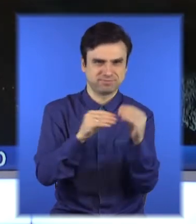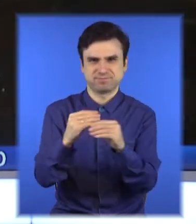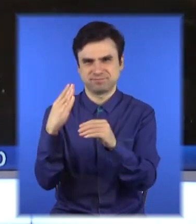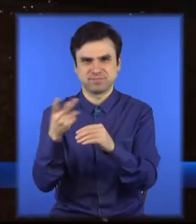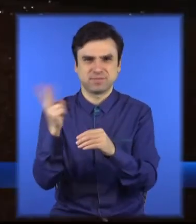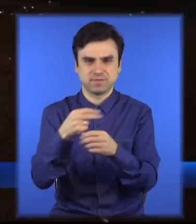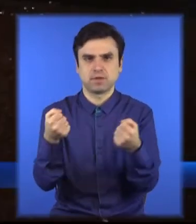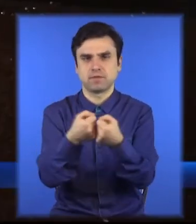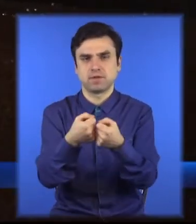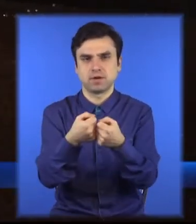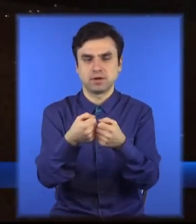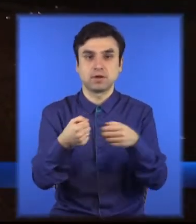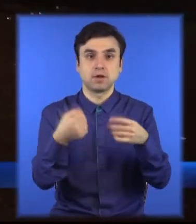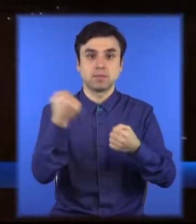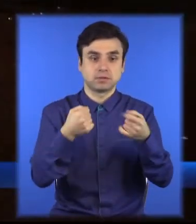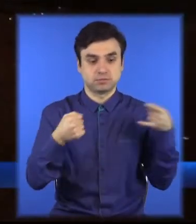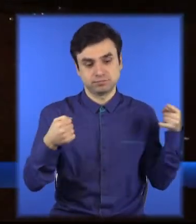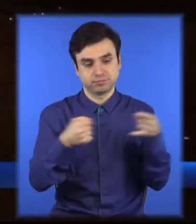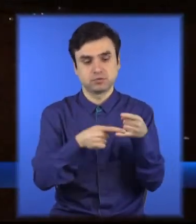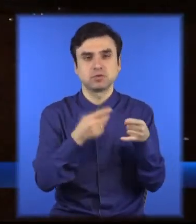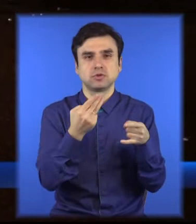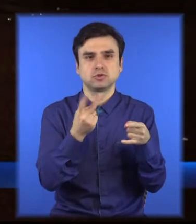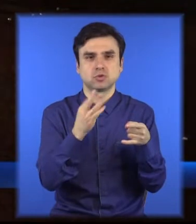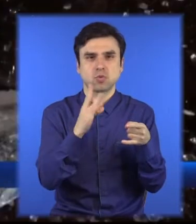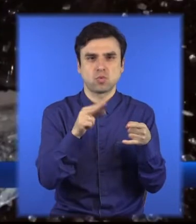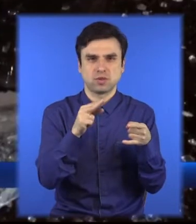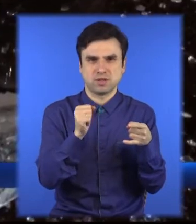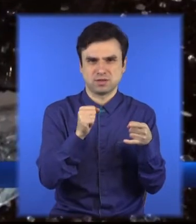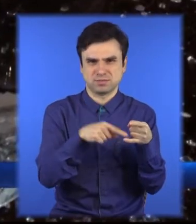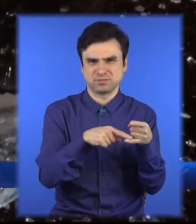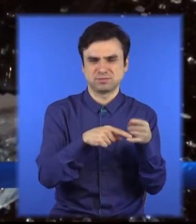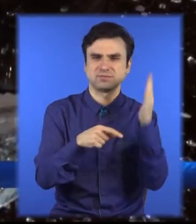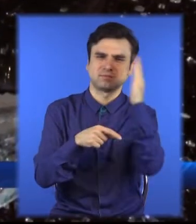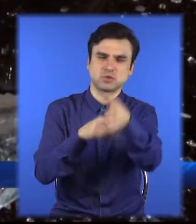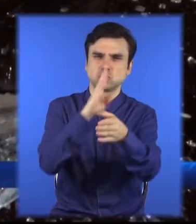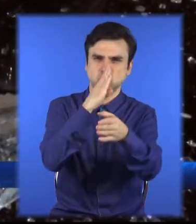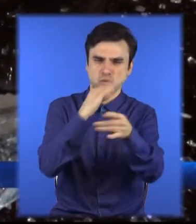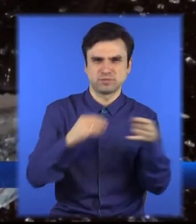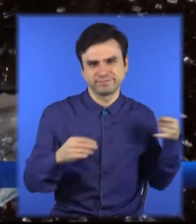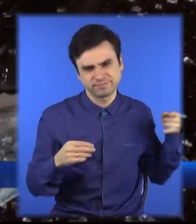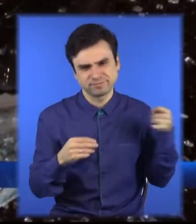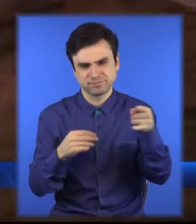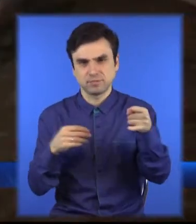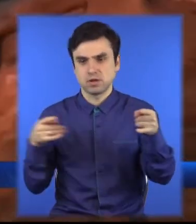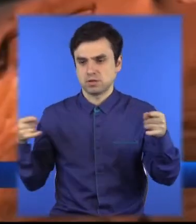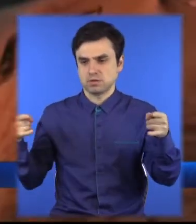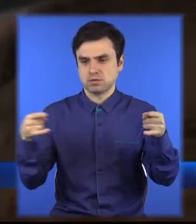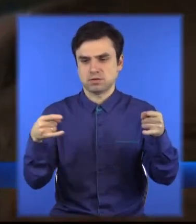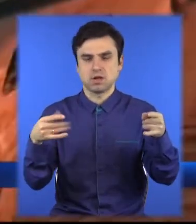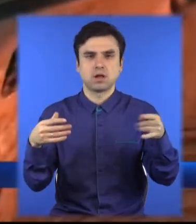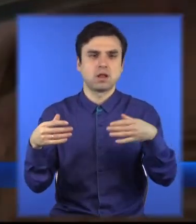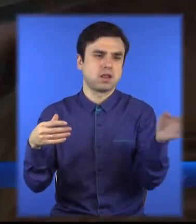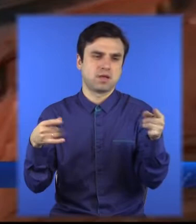легковики. «Шкода» рухалася зі сторони 95-го кварталу в напрямку соцміста, а керманич «Хонди» повертав ліворуч на